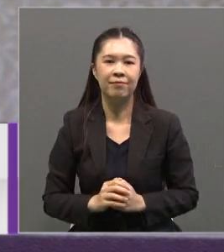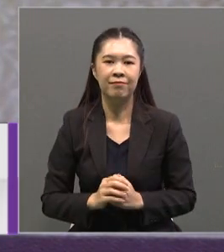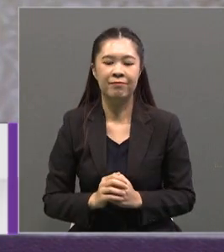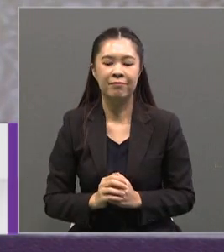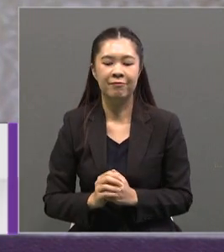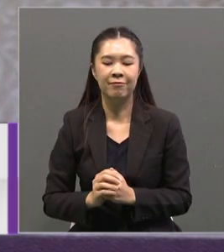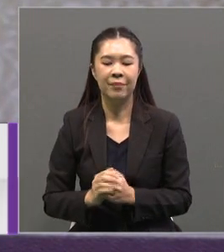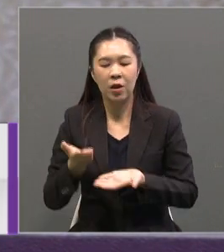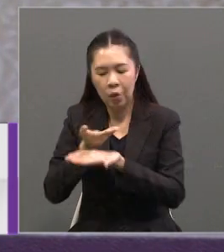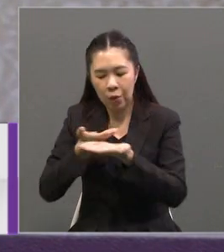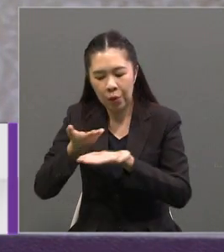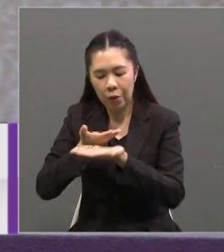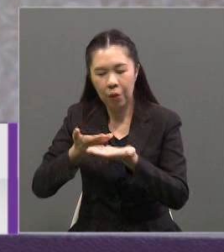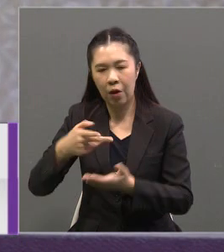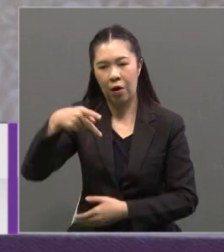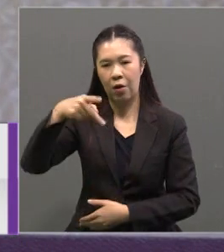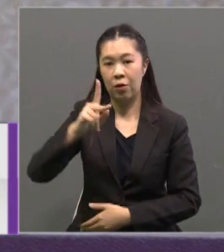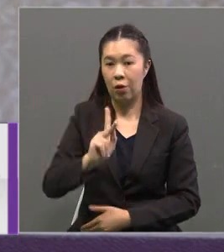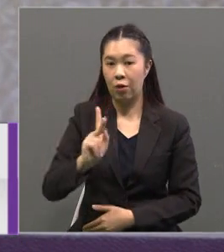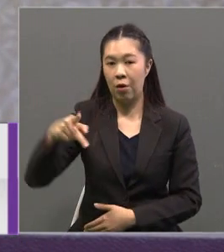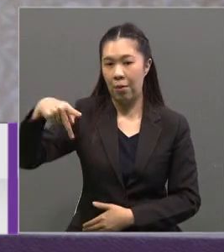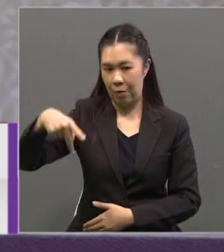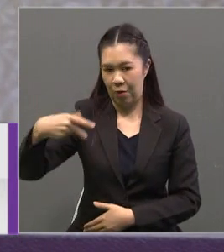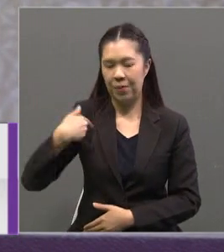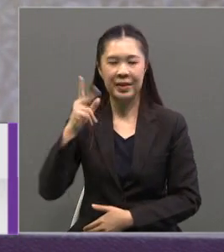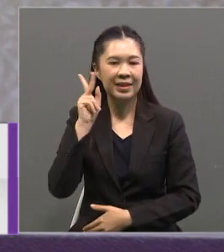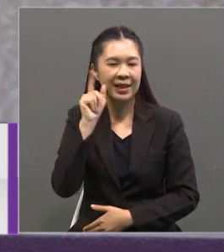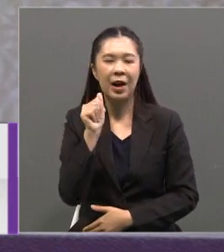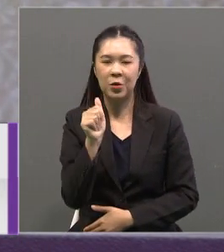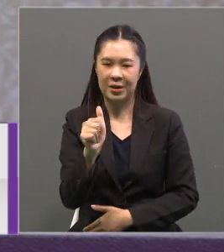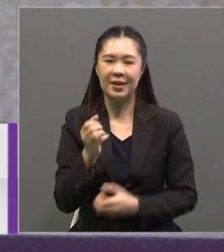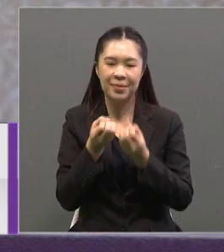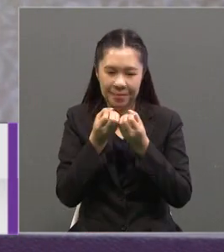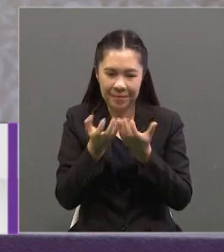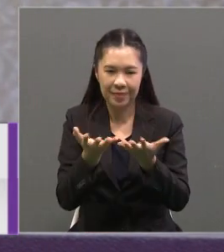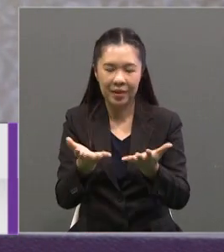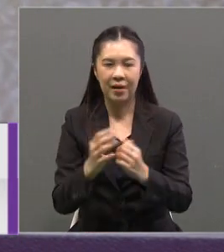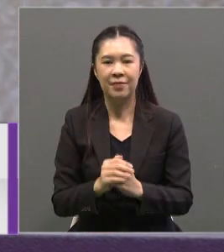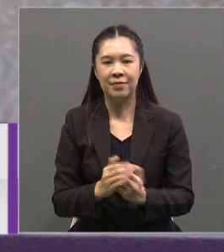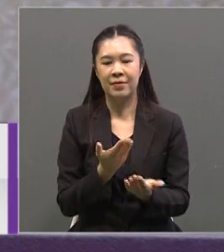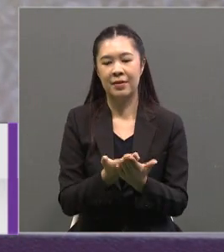ารือกับกกพ.นะครับมีข่าวดีถึงพี่น้องประชาชนว่าจาก